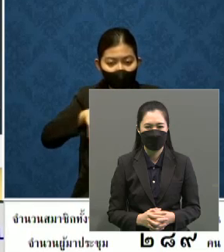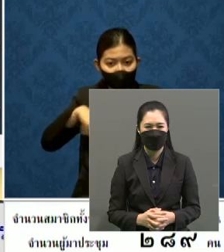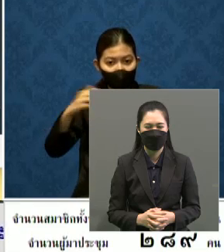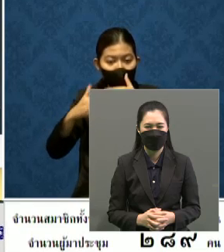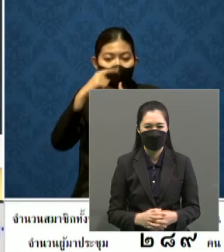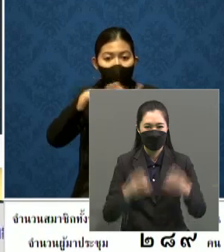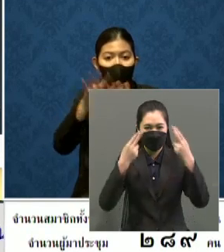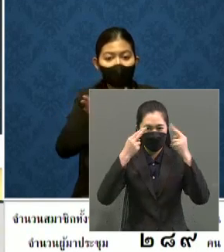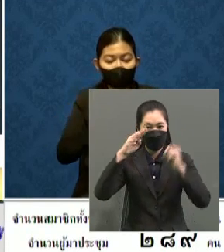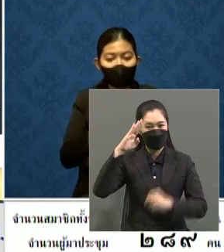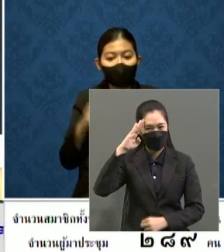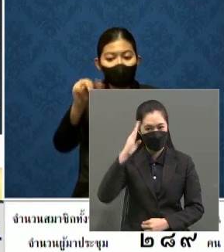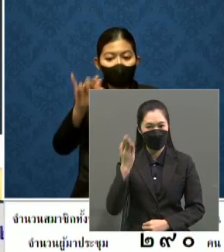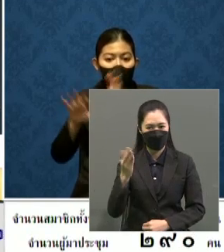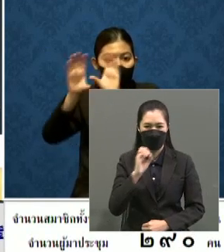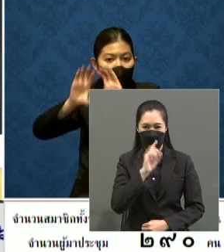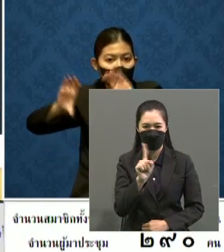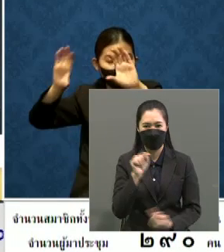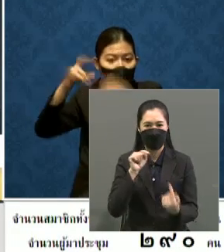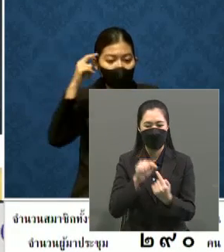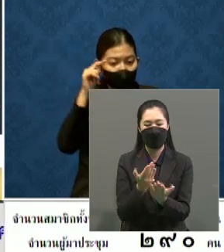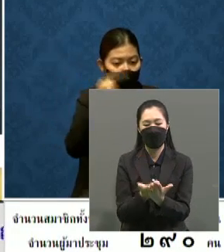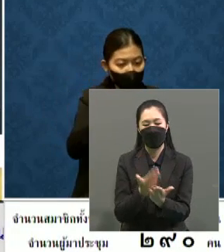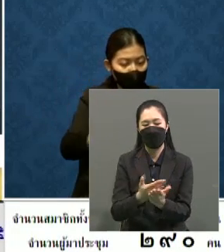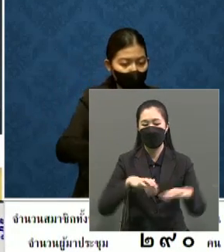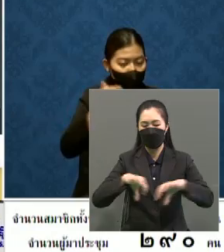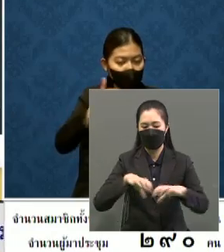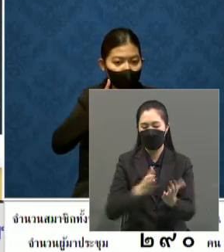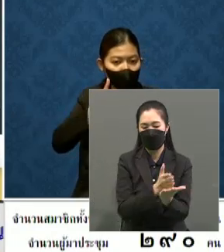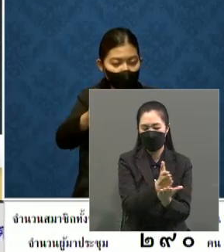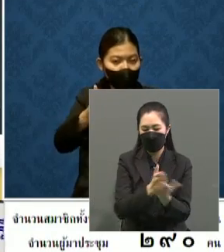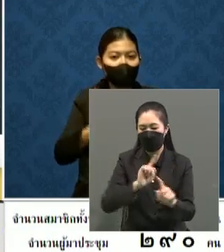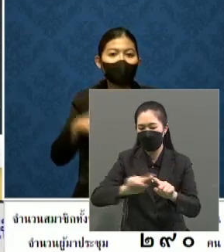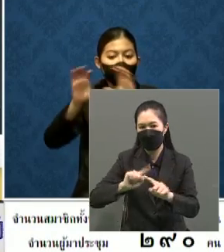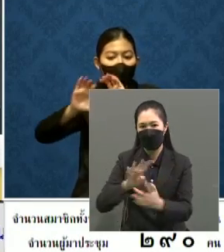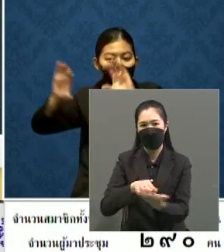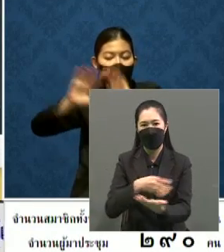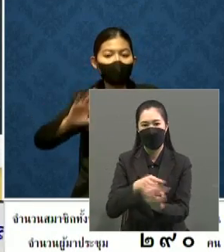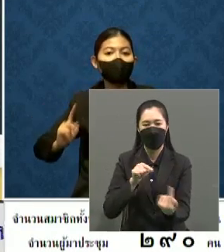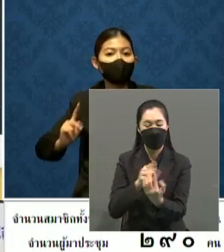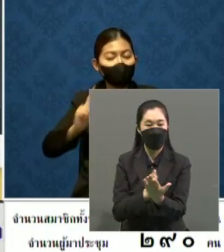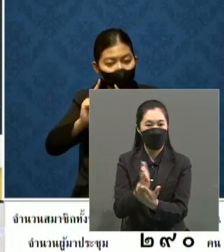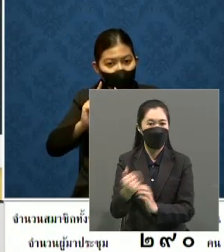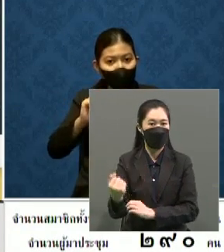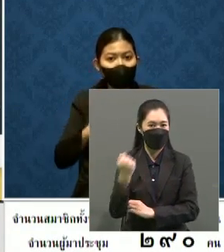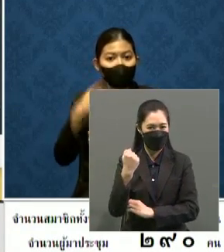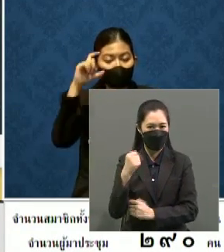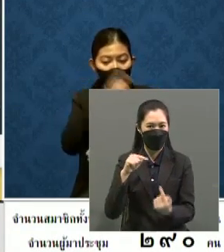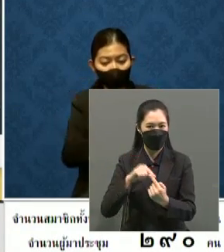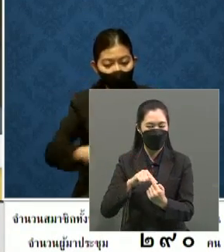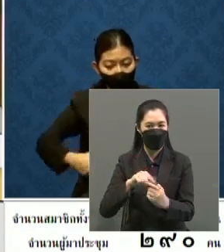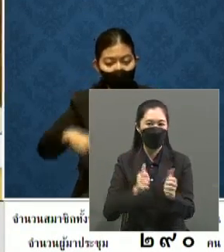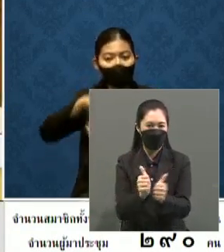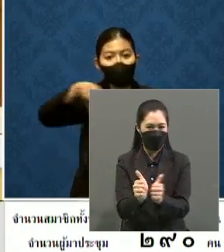นายกรัฐมนตรีค่ะยังยืนยันการกระจายงบประมาณตามยุทธศาสตร์6ด้านทั้งในด้านความมั่นคงการสร้างความสามารถในการ